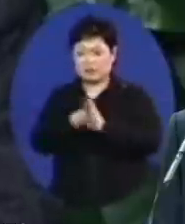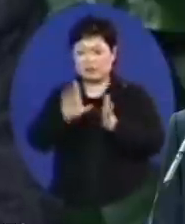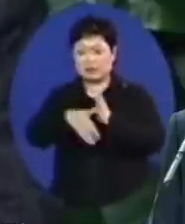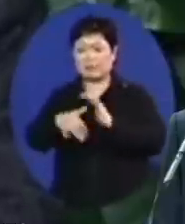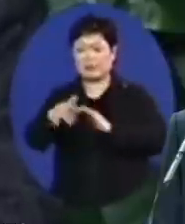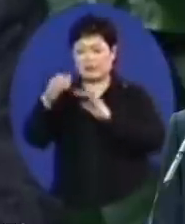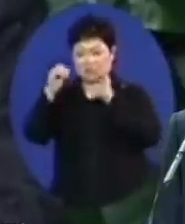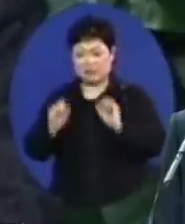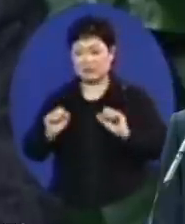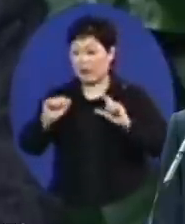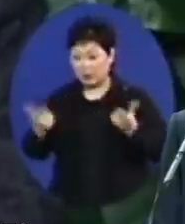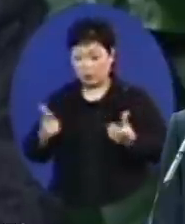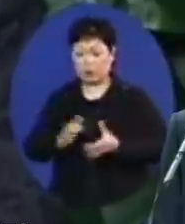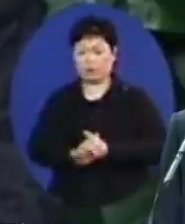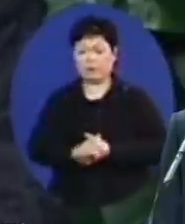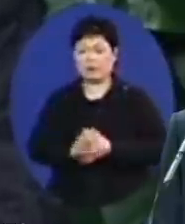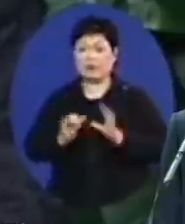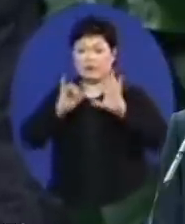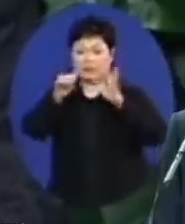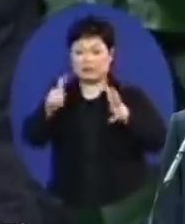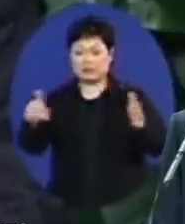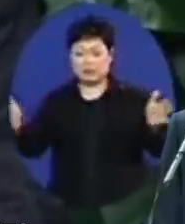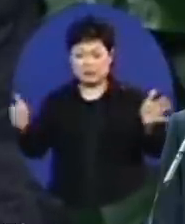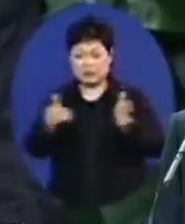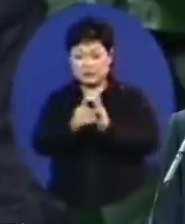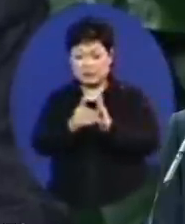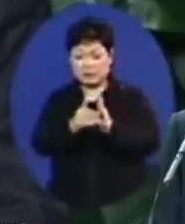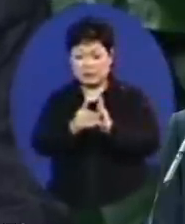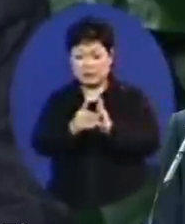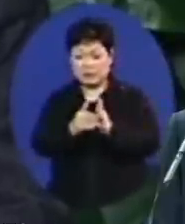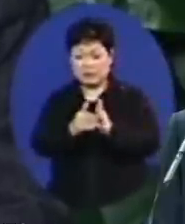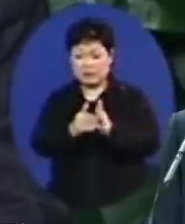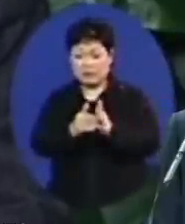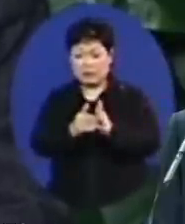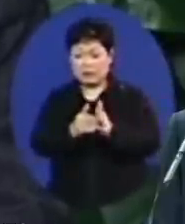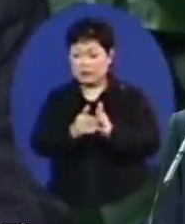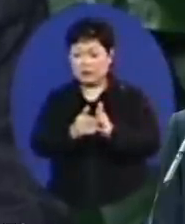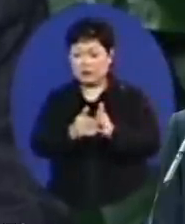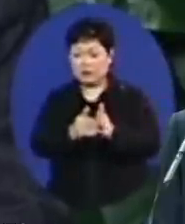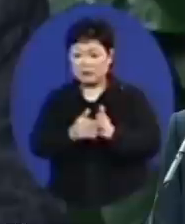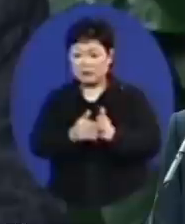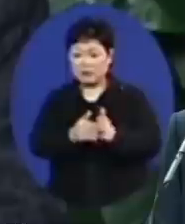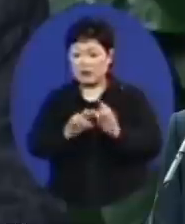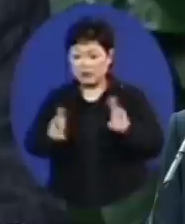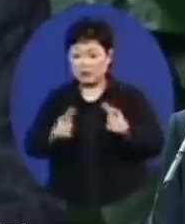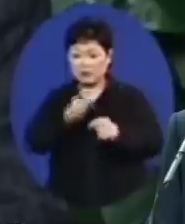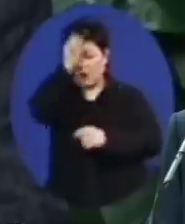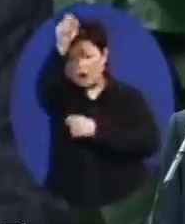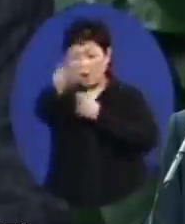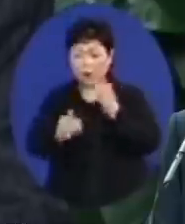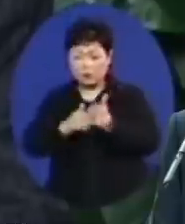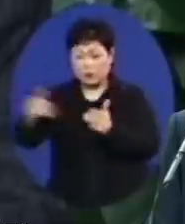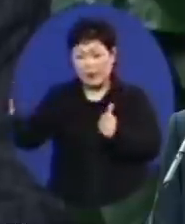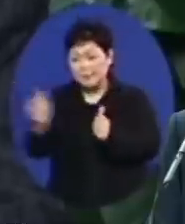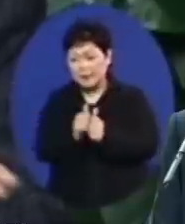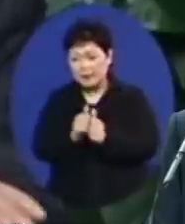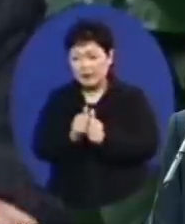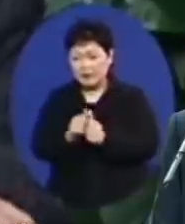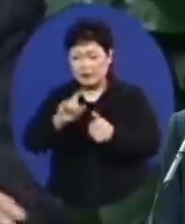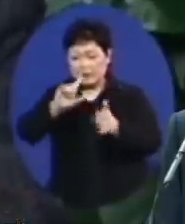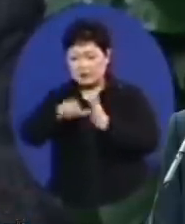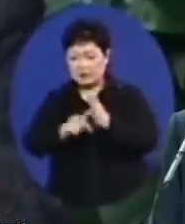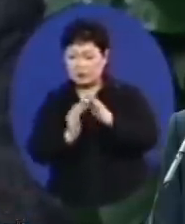아니라, 이 세상을 떠날 때만 있는 것이 아니라 영원토록 같이 계신다. 영원이라는 것은 시간을